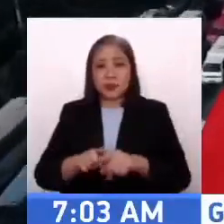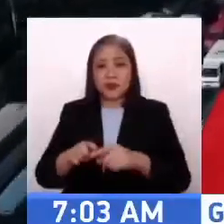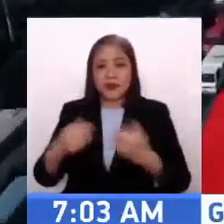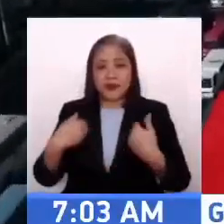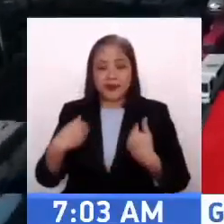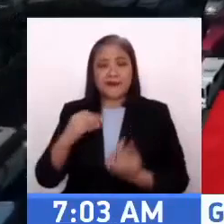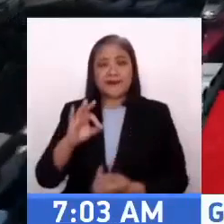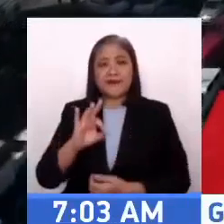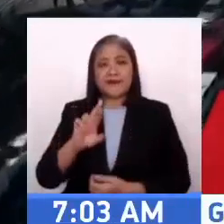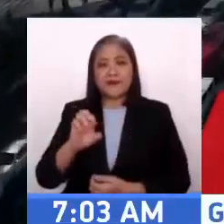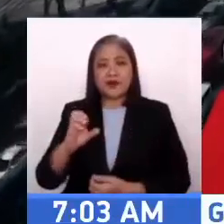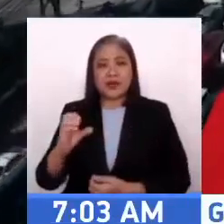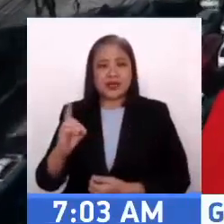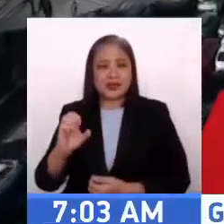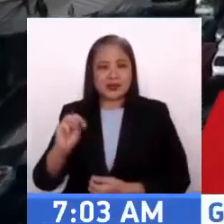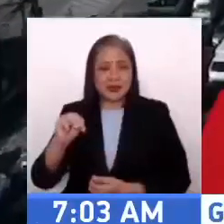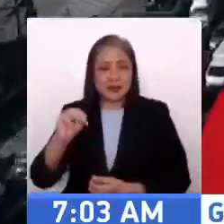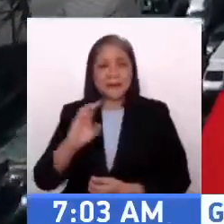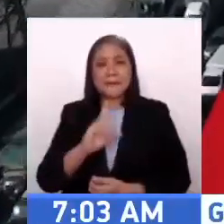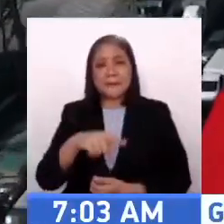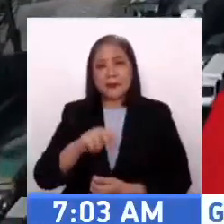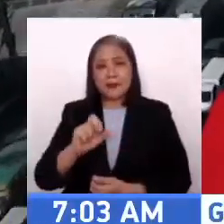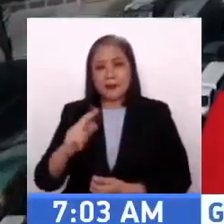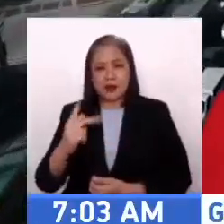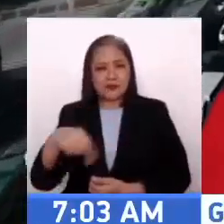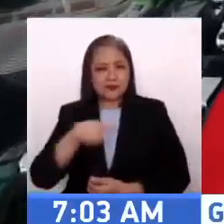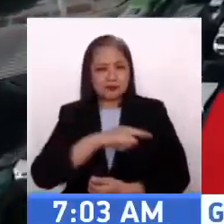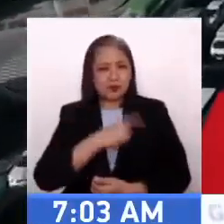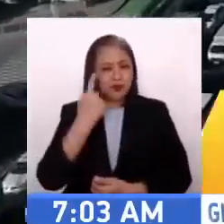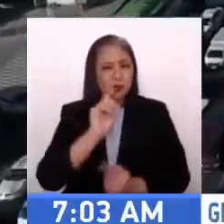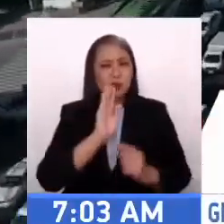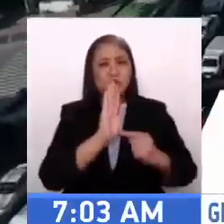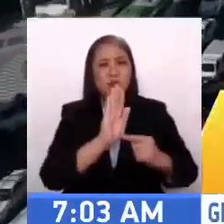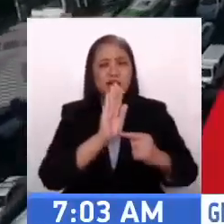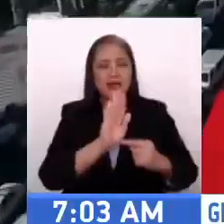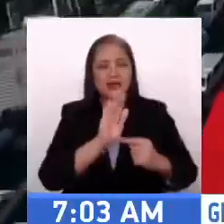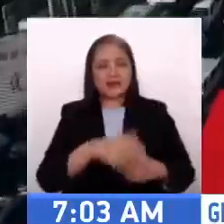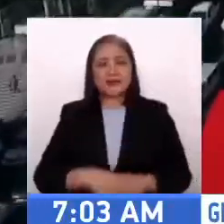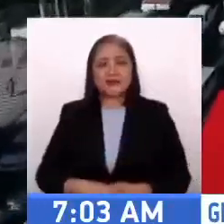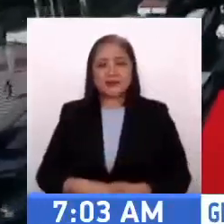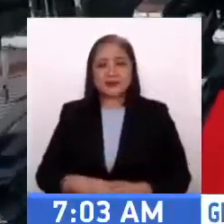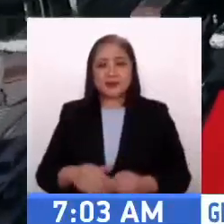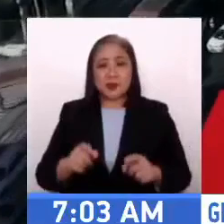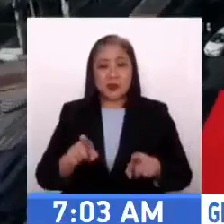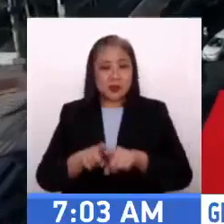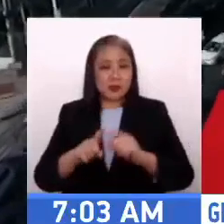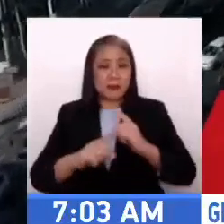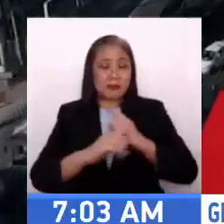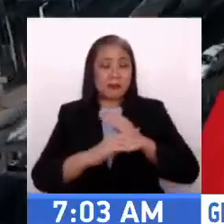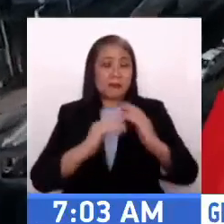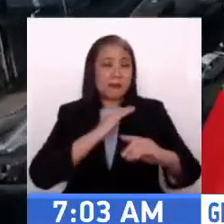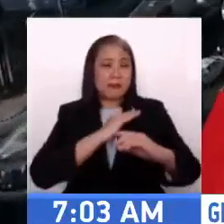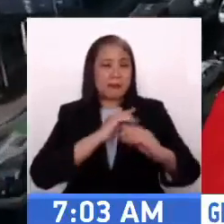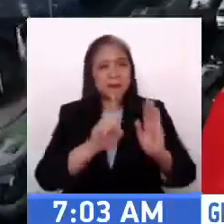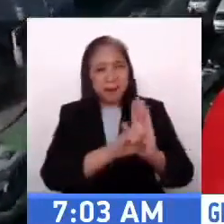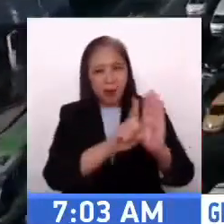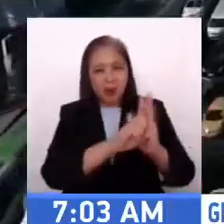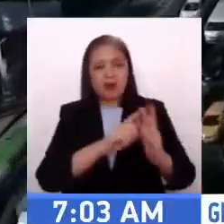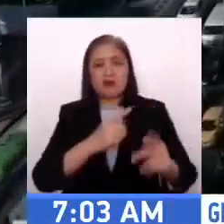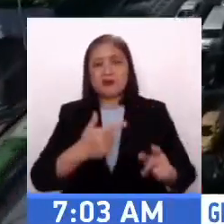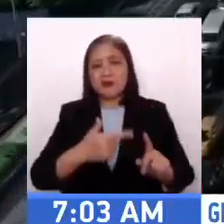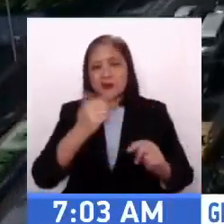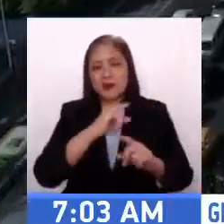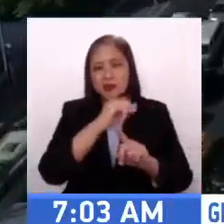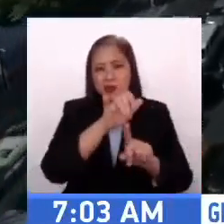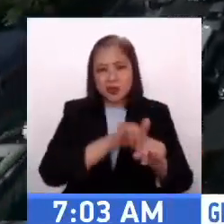ng programa ang mga magpoprotesta. Magpapatupad din ang gun ban sa Metro Manila mula July 22 hanggang July